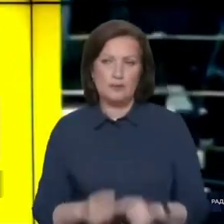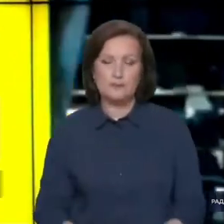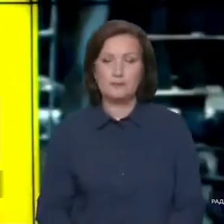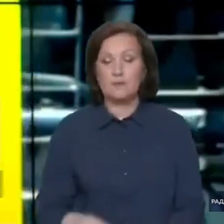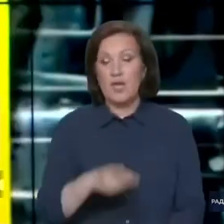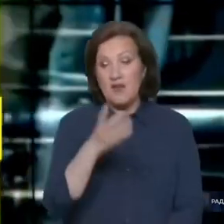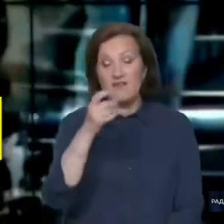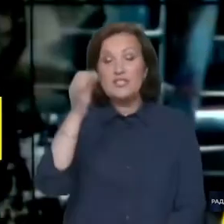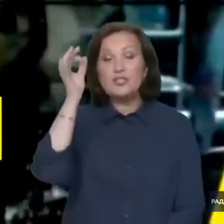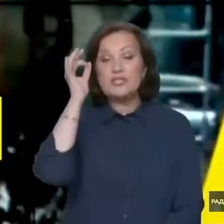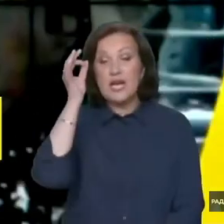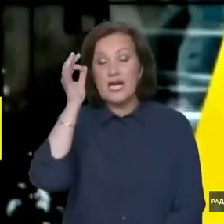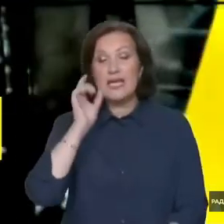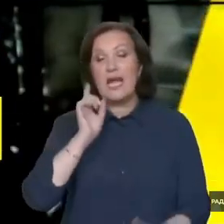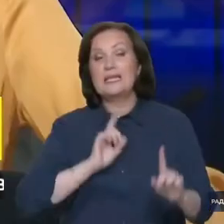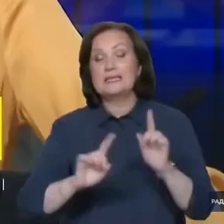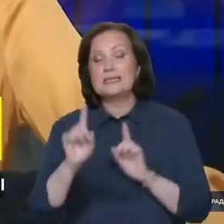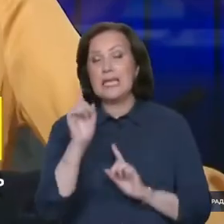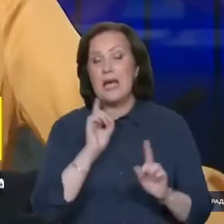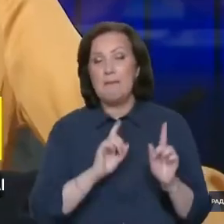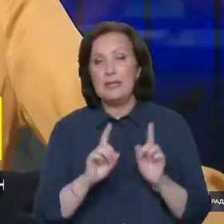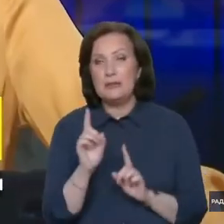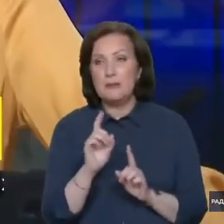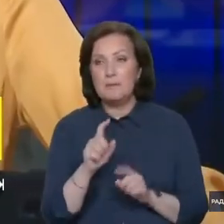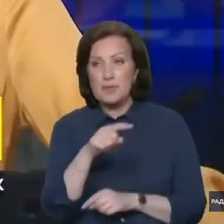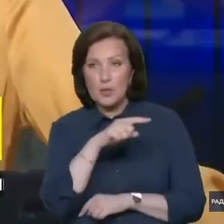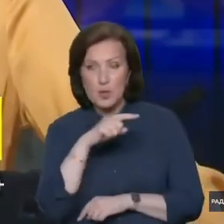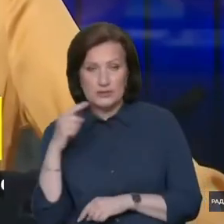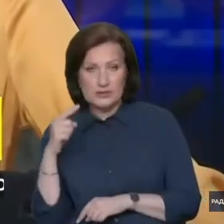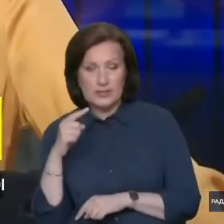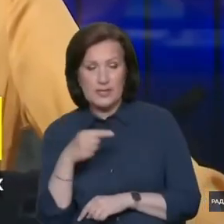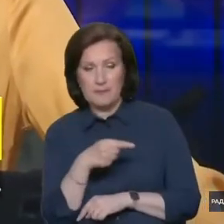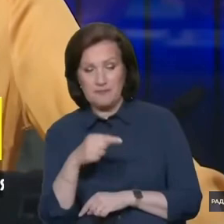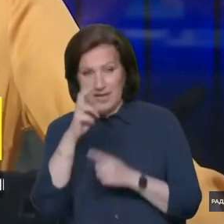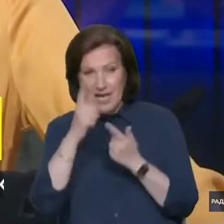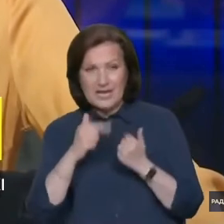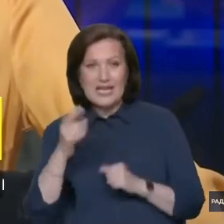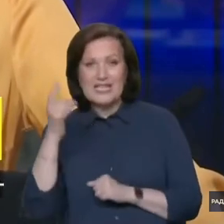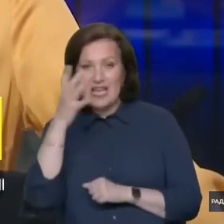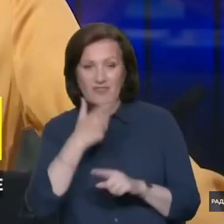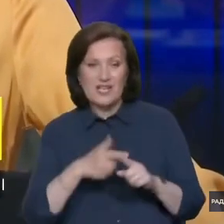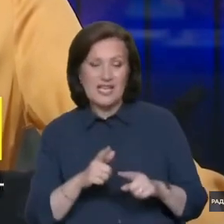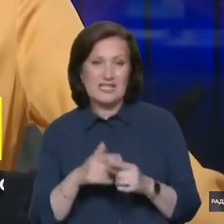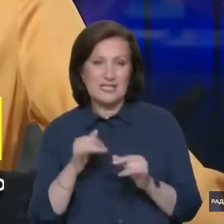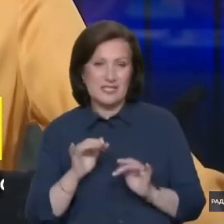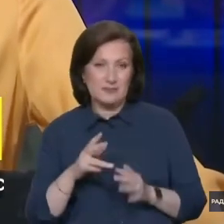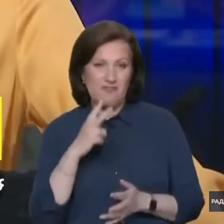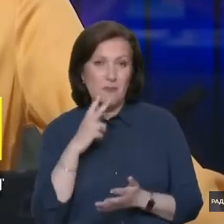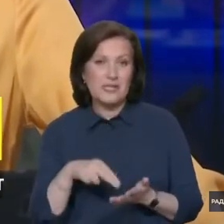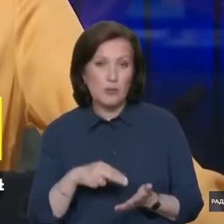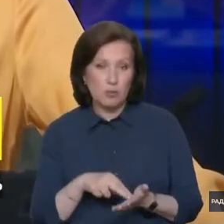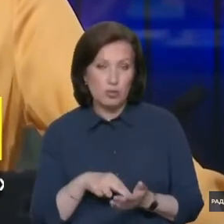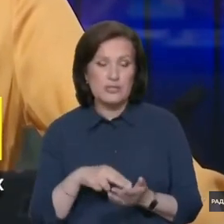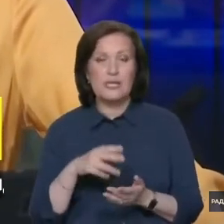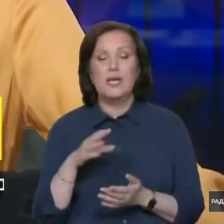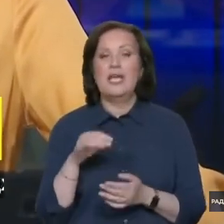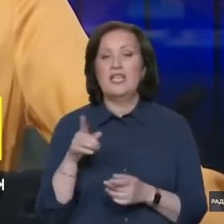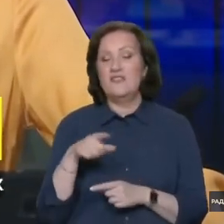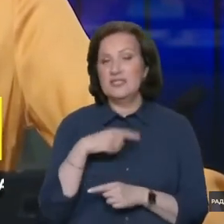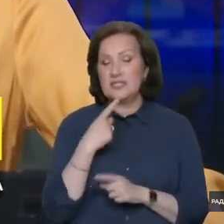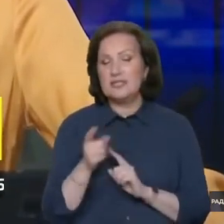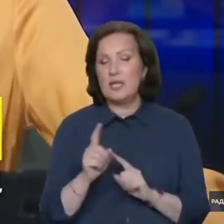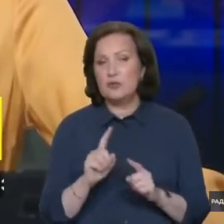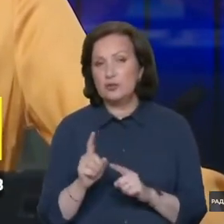Ви ще згадали саміт Росія країни Африки, який зараз відбувається у Петербурзі, і ви вже сказали,